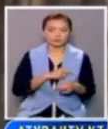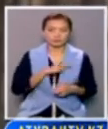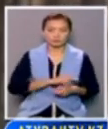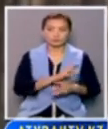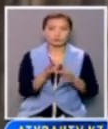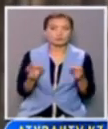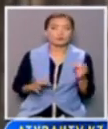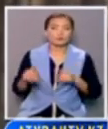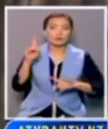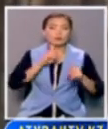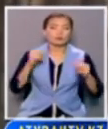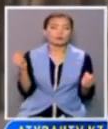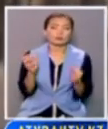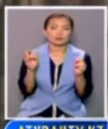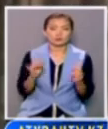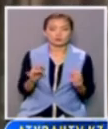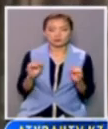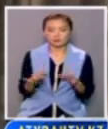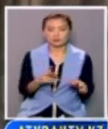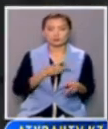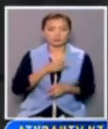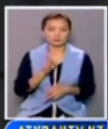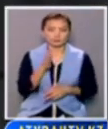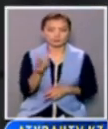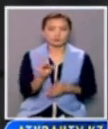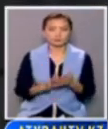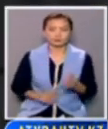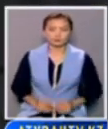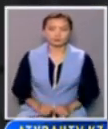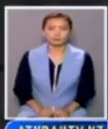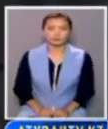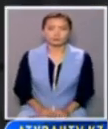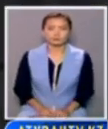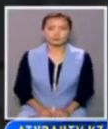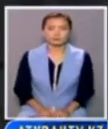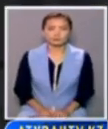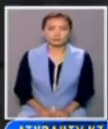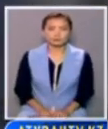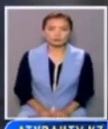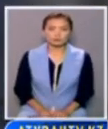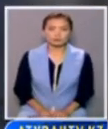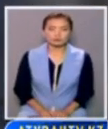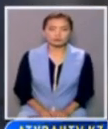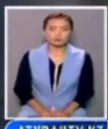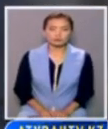судебное заседание по делу о смерти новорожденного будет продолжена нор ислам гумар и бегал и move телеканал атырау